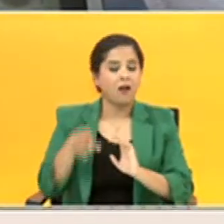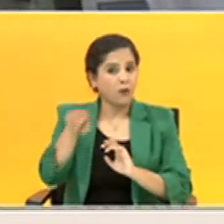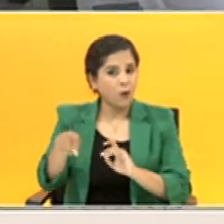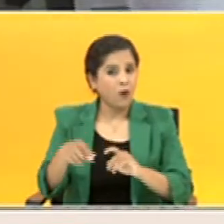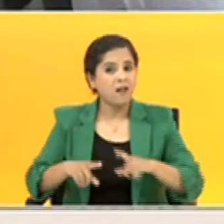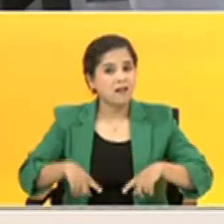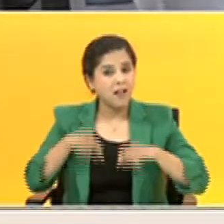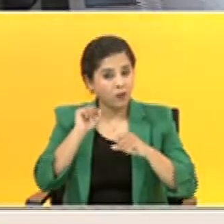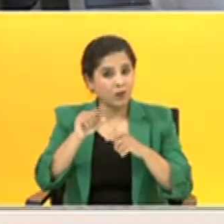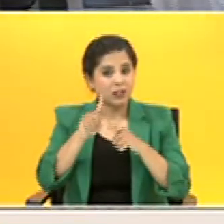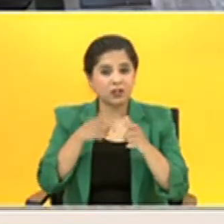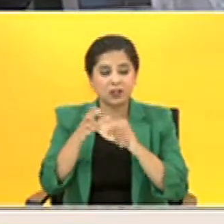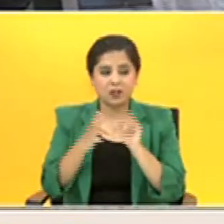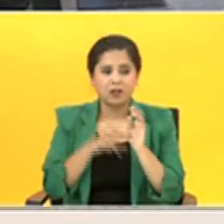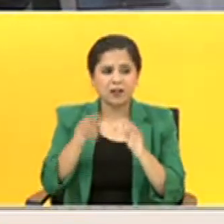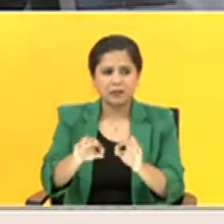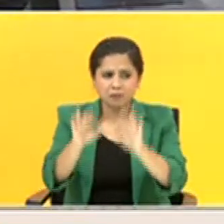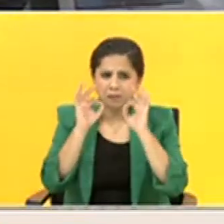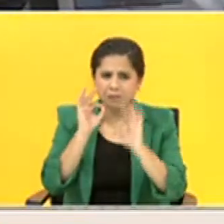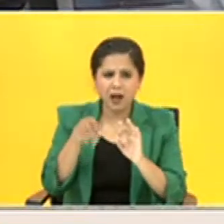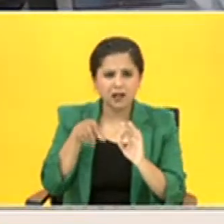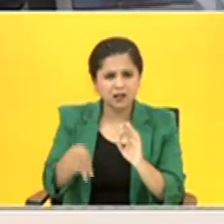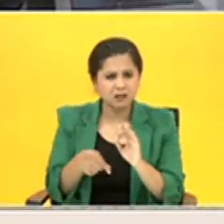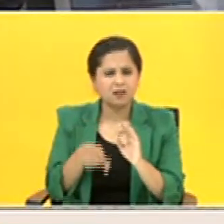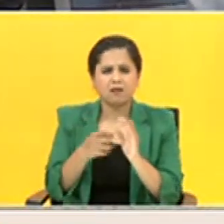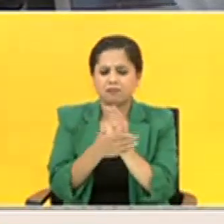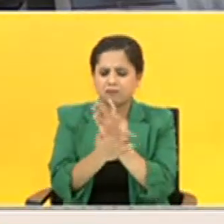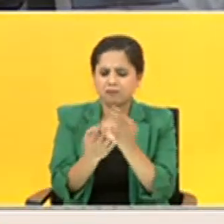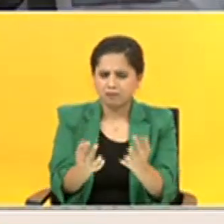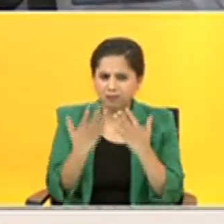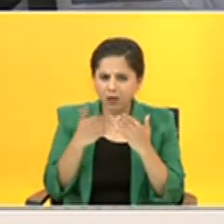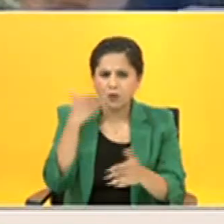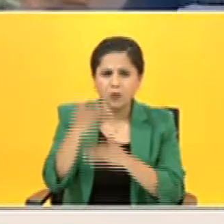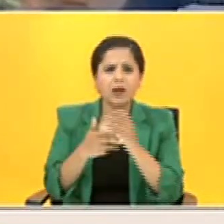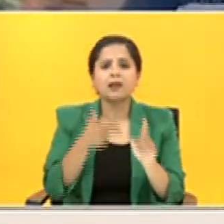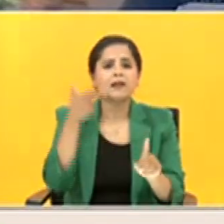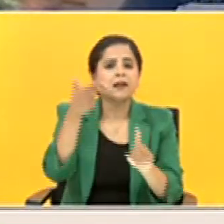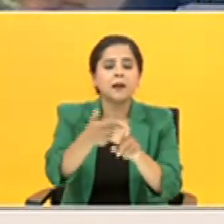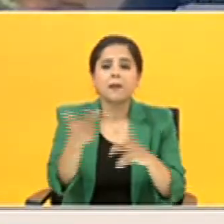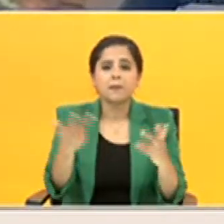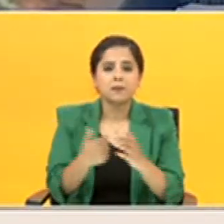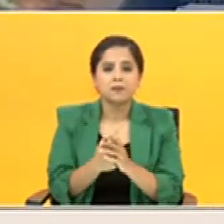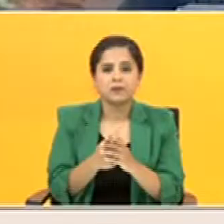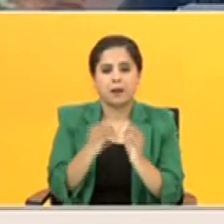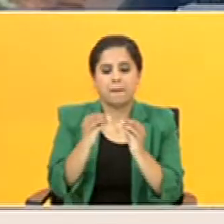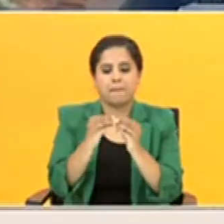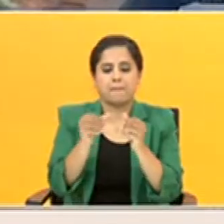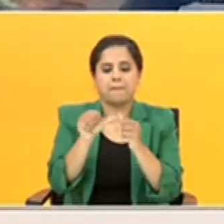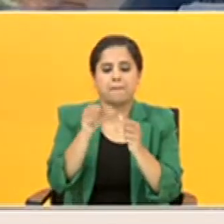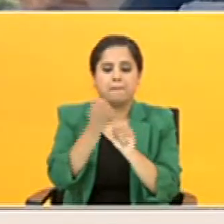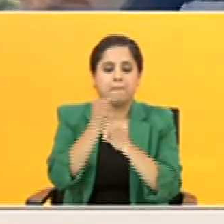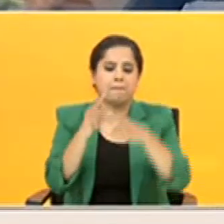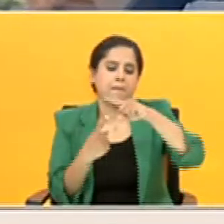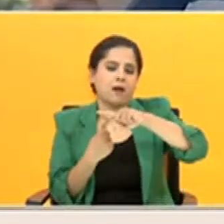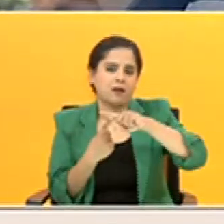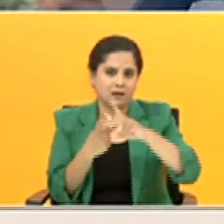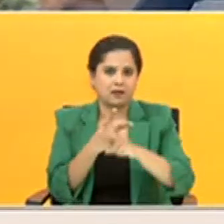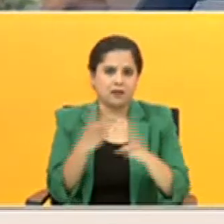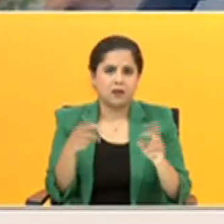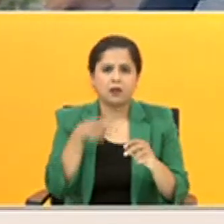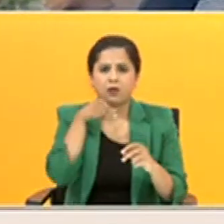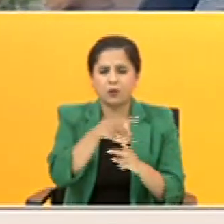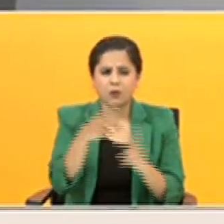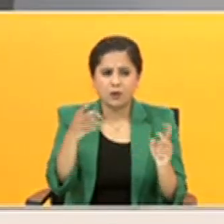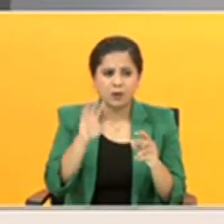जी ने एक अनोखी कला को जन्म दिया। नाम रखा बगेट। इसमें वो चीड़